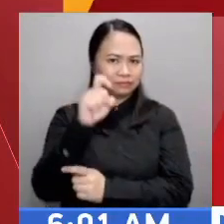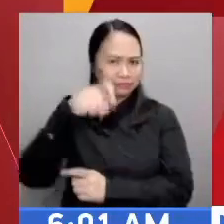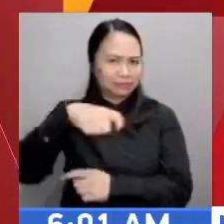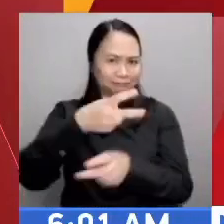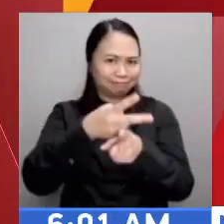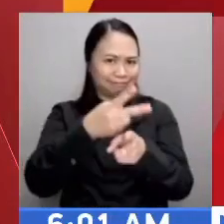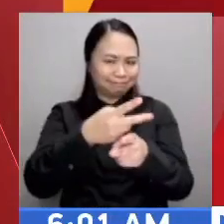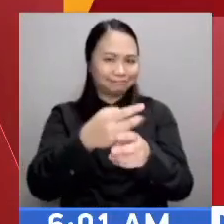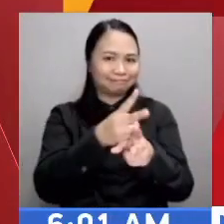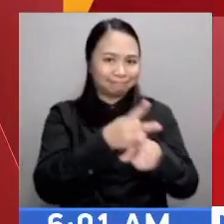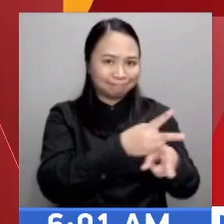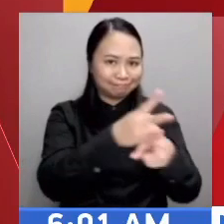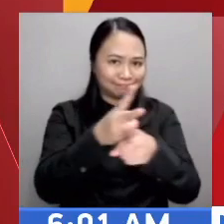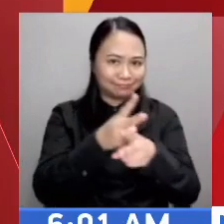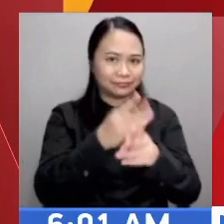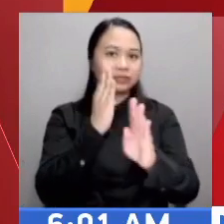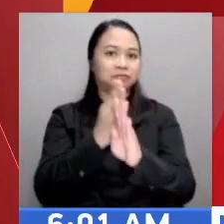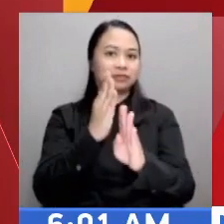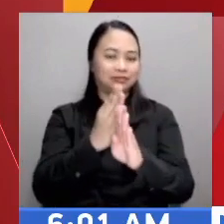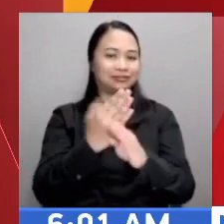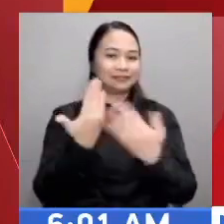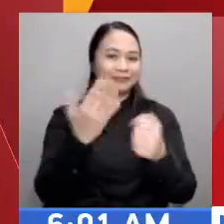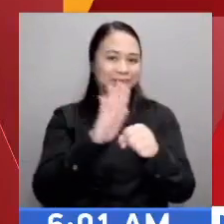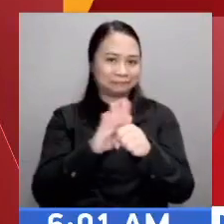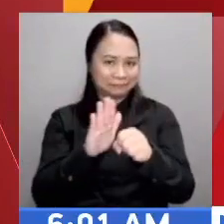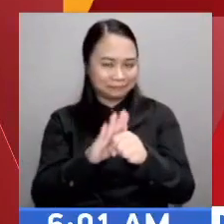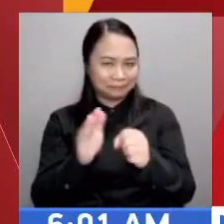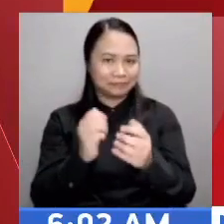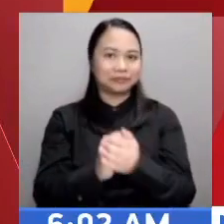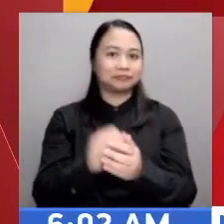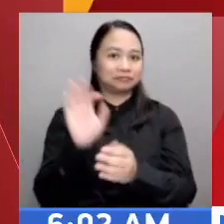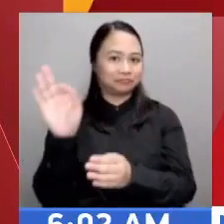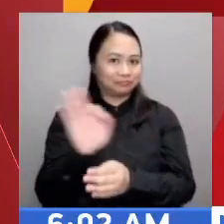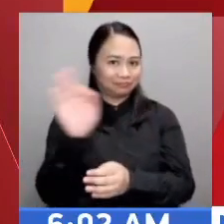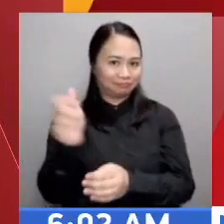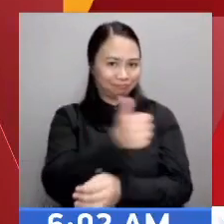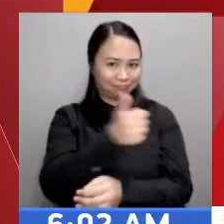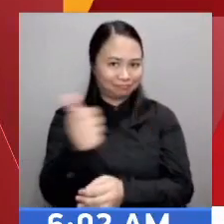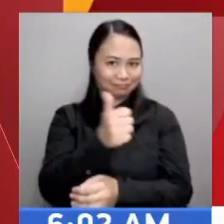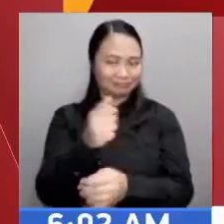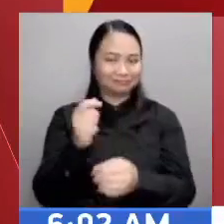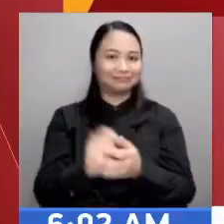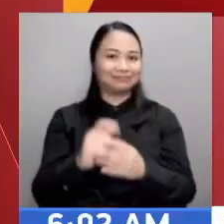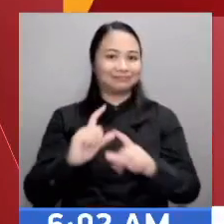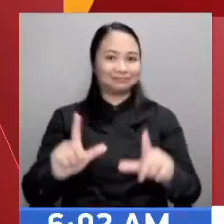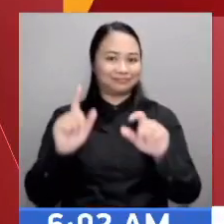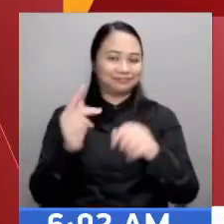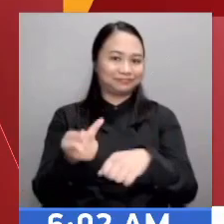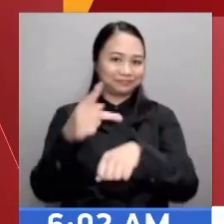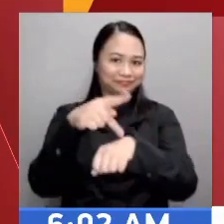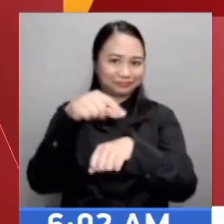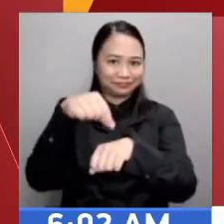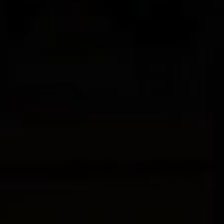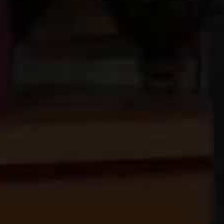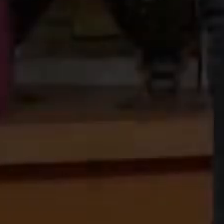na bibiyahe pagdating ng Biyernes. Live mula rito sa Parañaque City, ako si Nico Wahe. Buong puso para sa